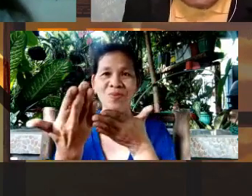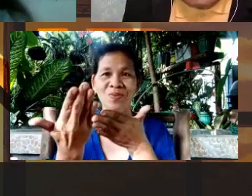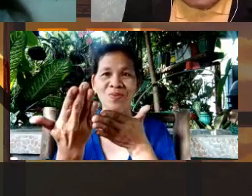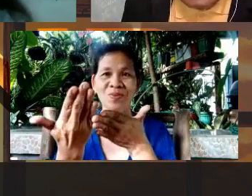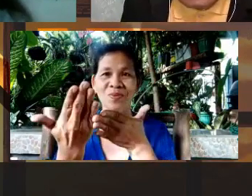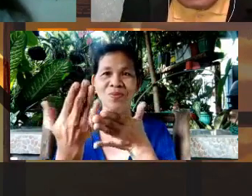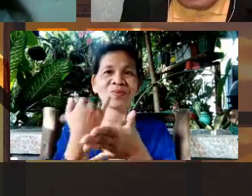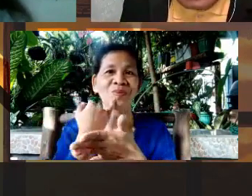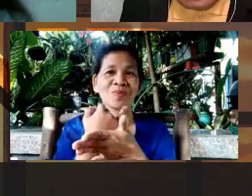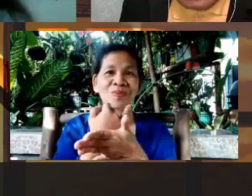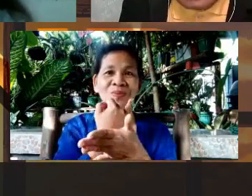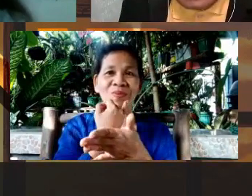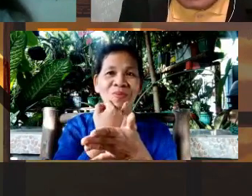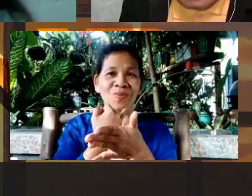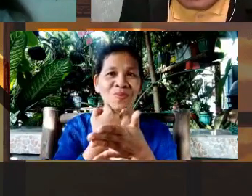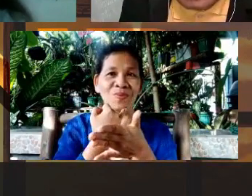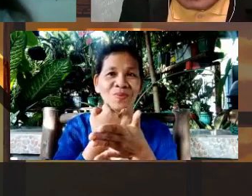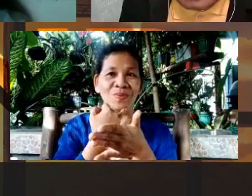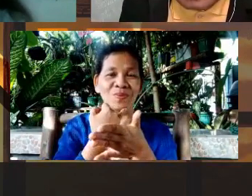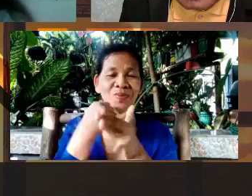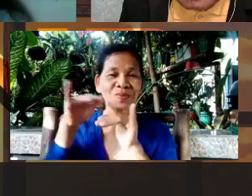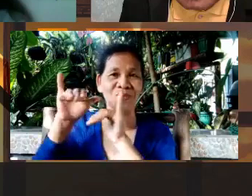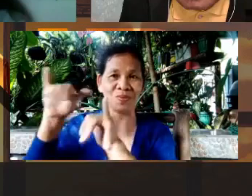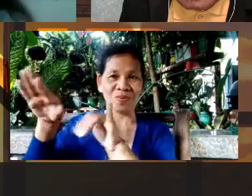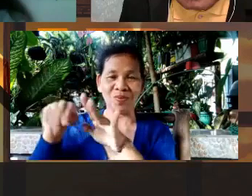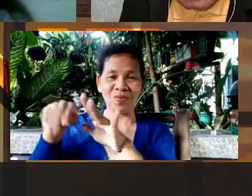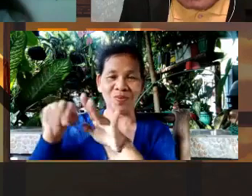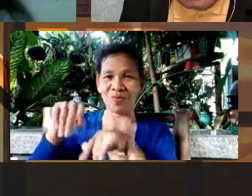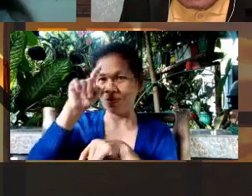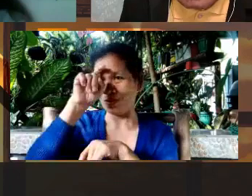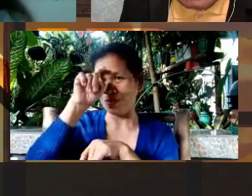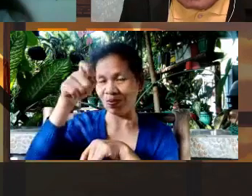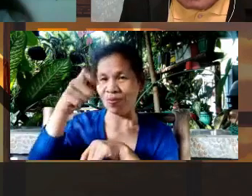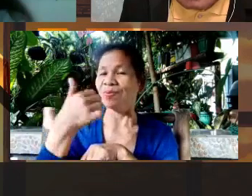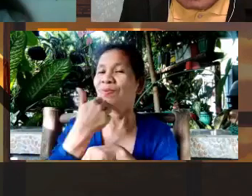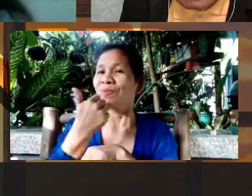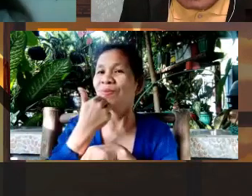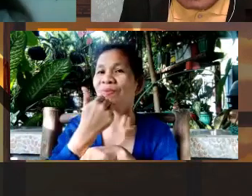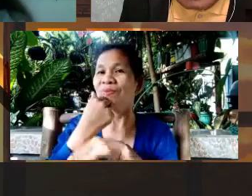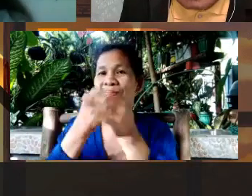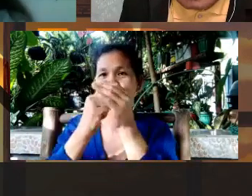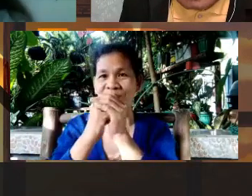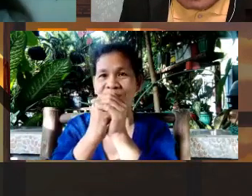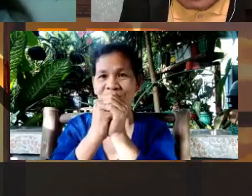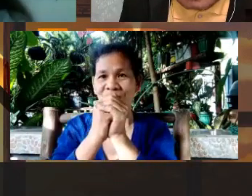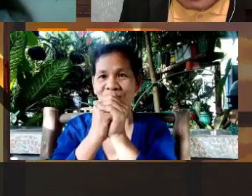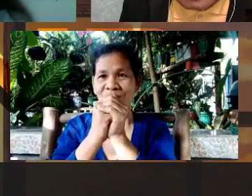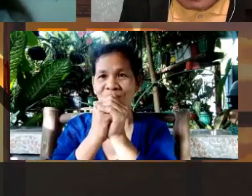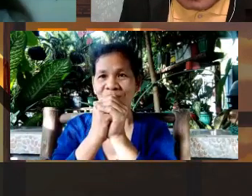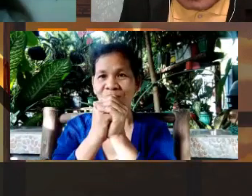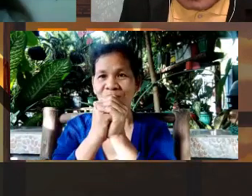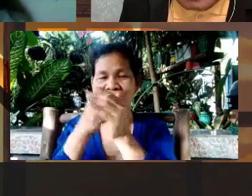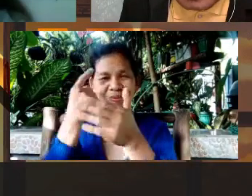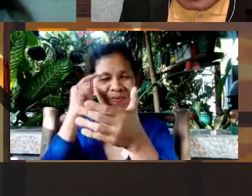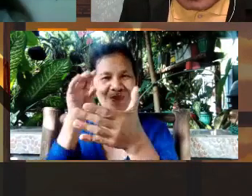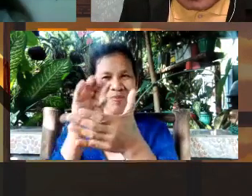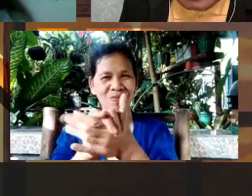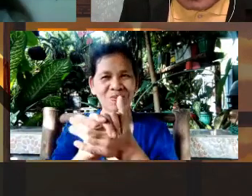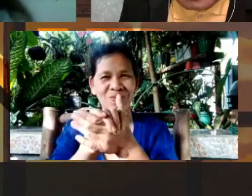Israel ay tumira sa Egypt na punong-puno ng maling pagsamba. Superstitious,